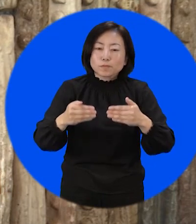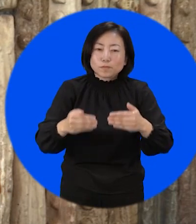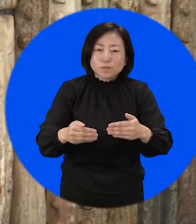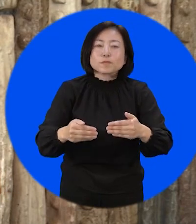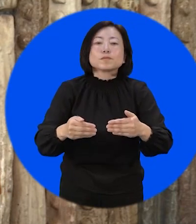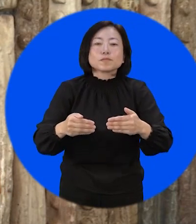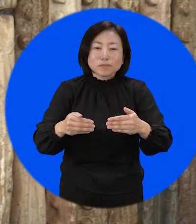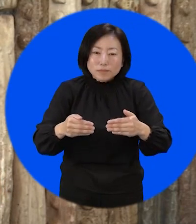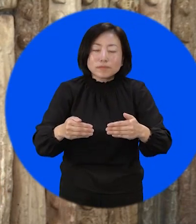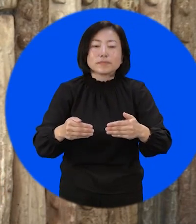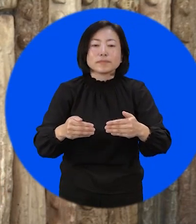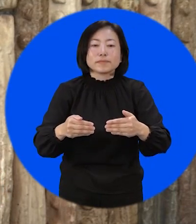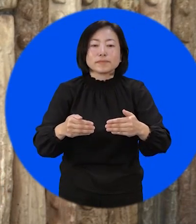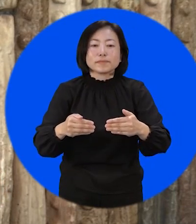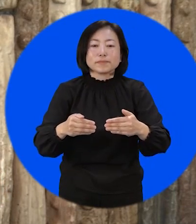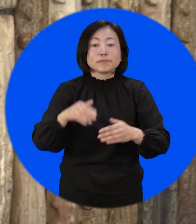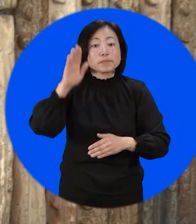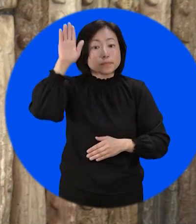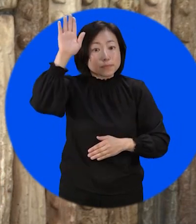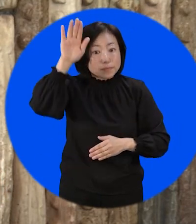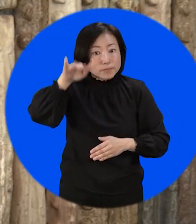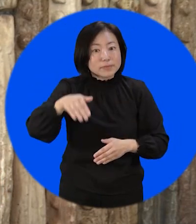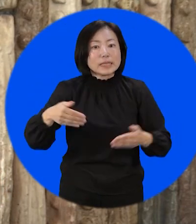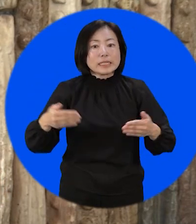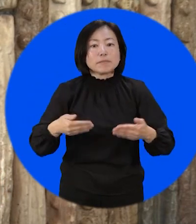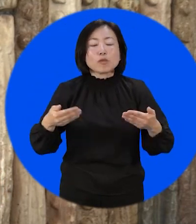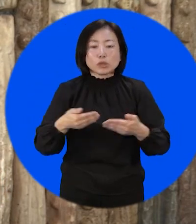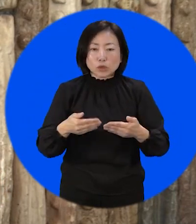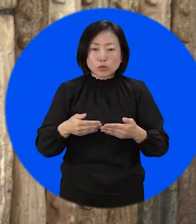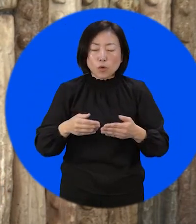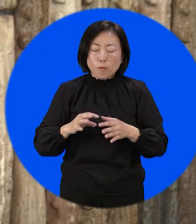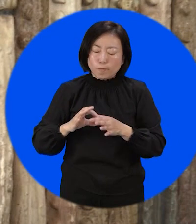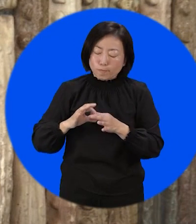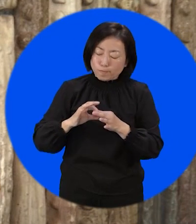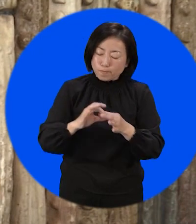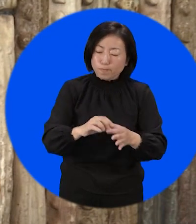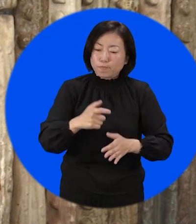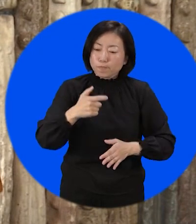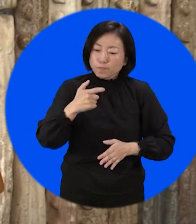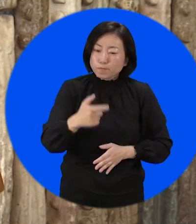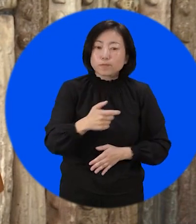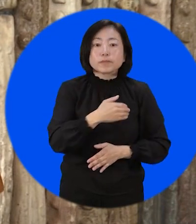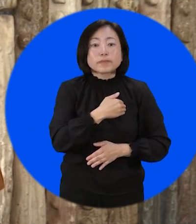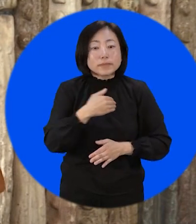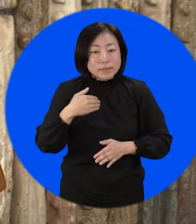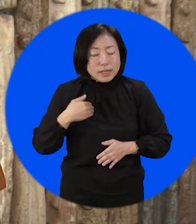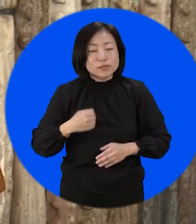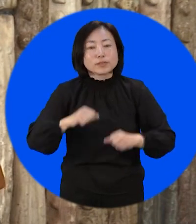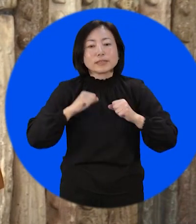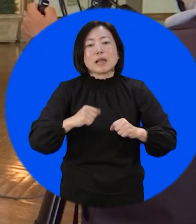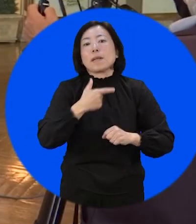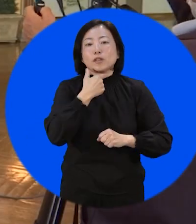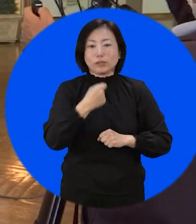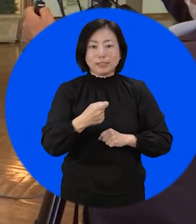り自分たちが残れるようなね、商売やってほしい。